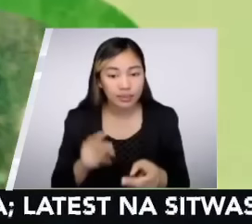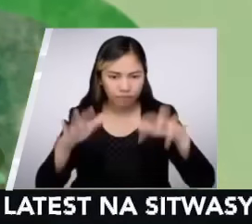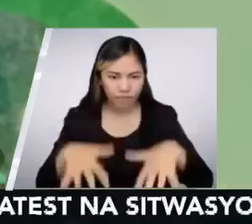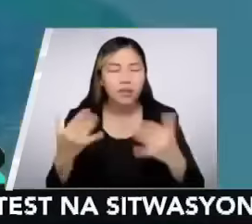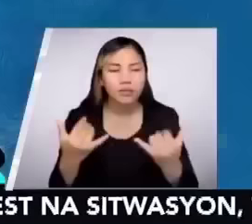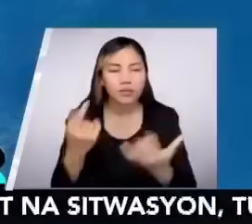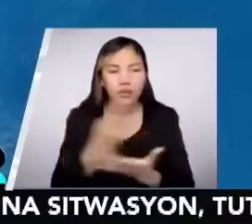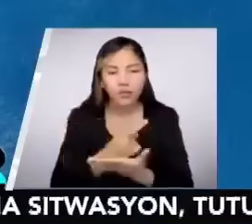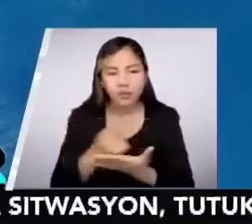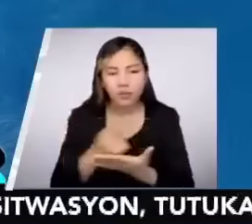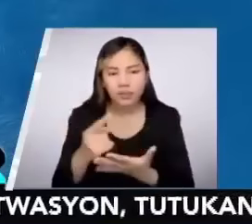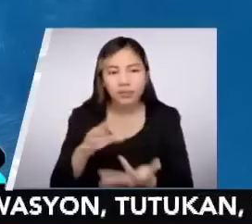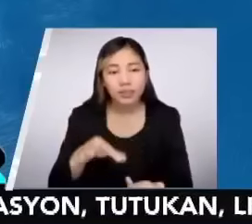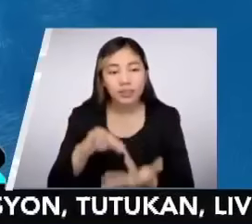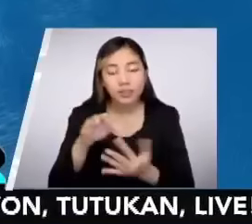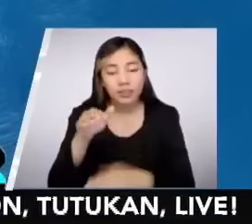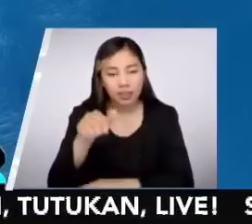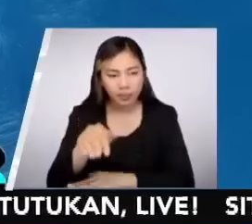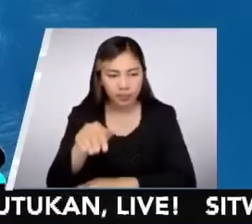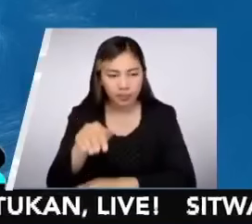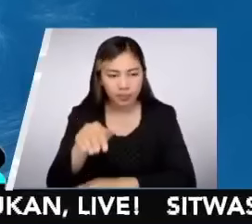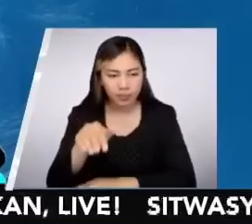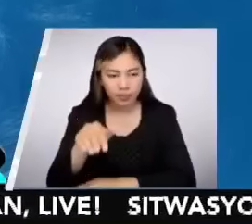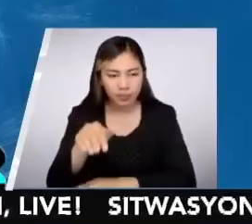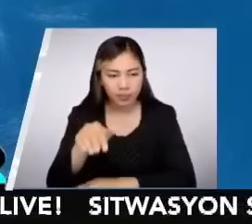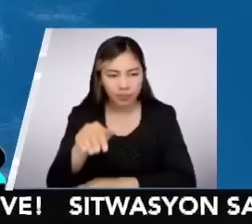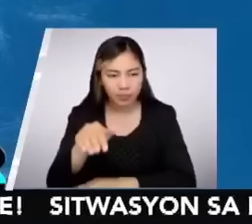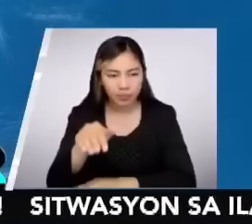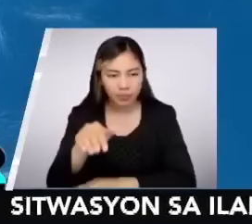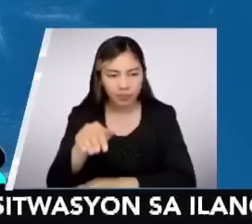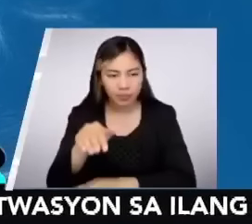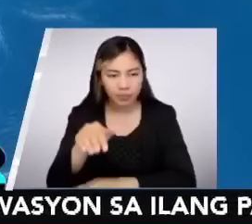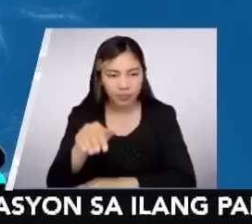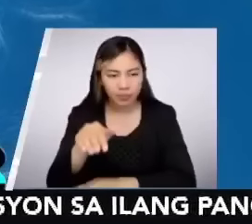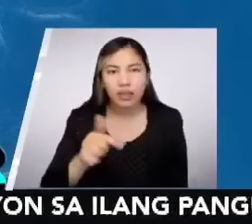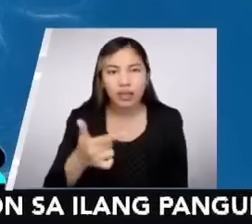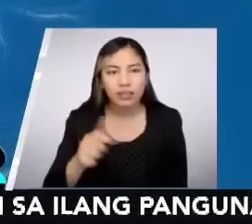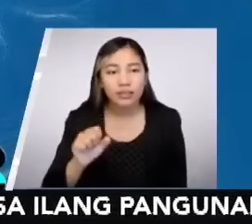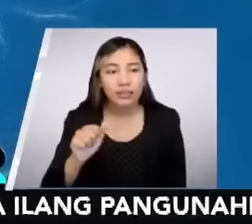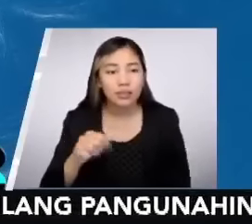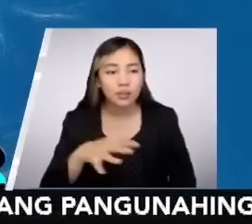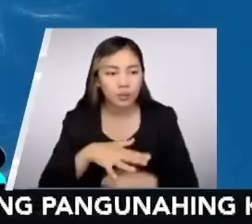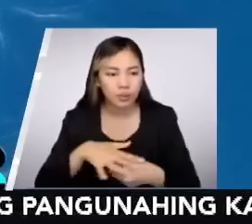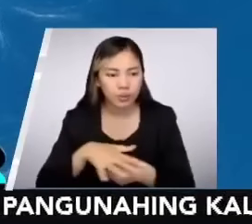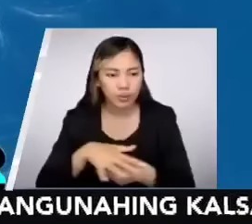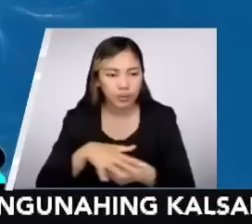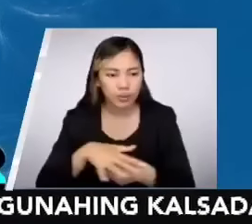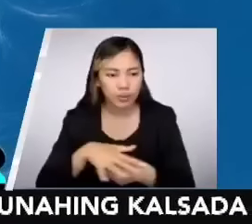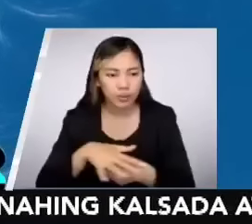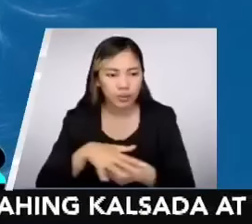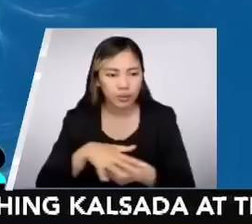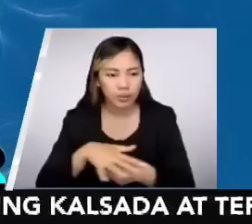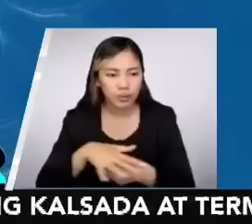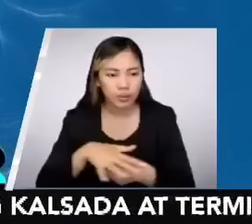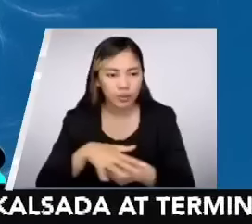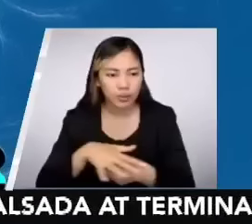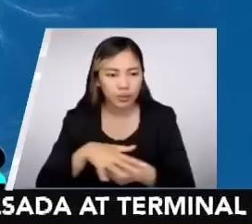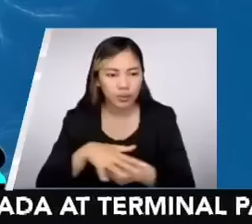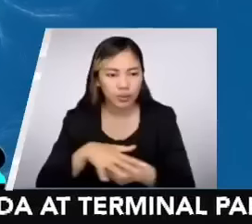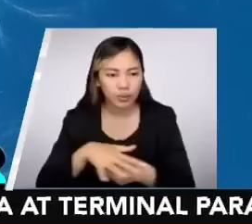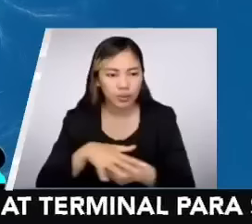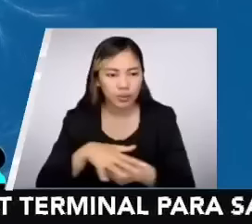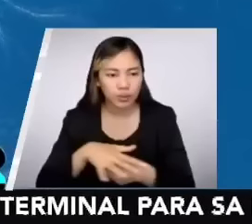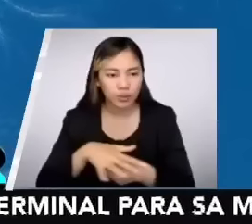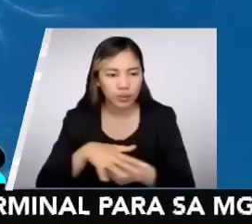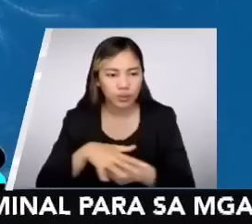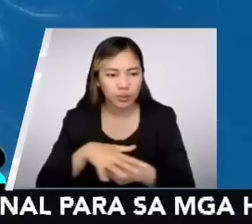PAGASA, mga local thunderstorm ang mararanasan sa halos buong bansa maliban na sa western section ng Luzon na apektado ng trough o